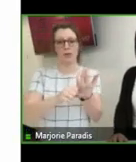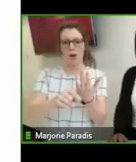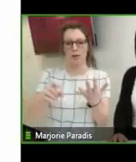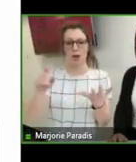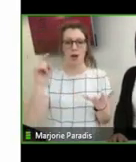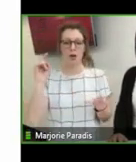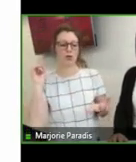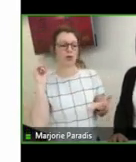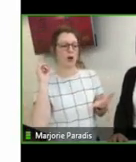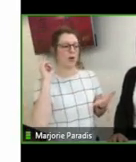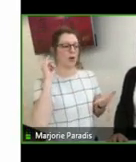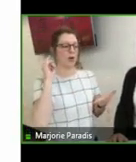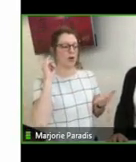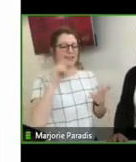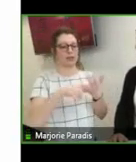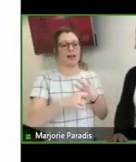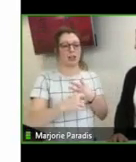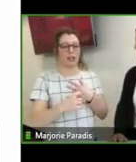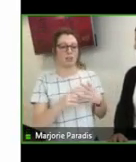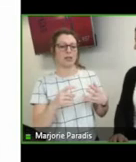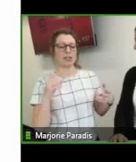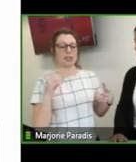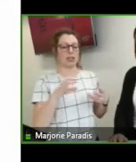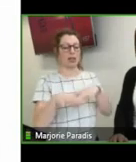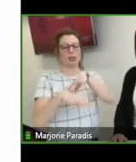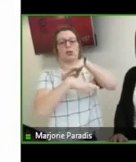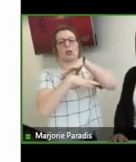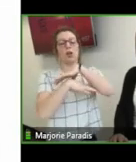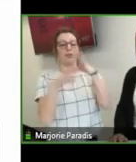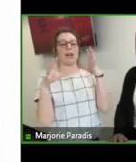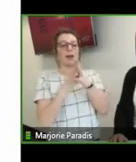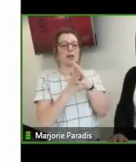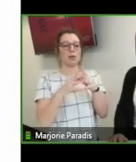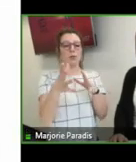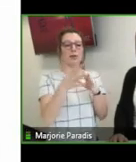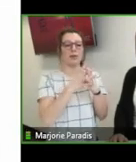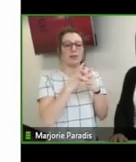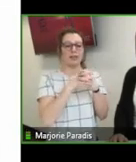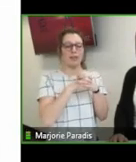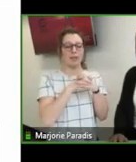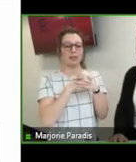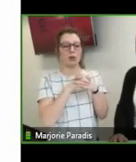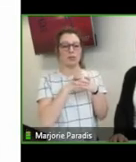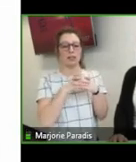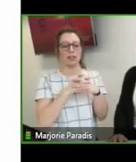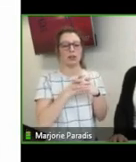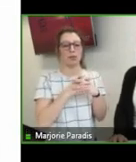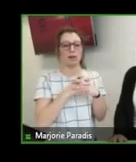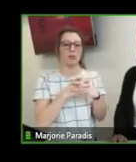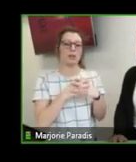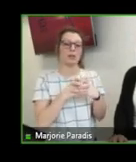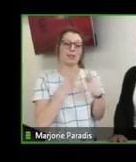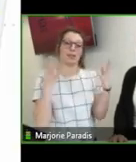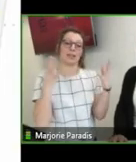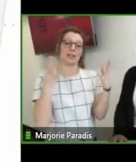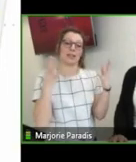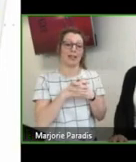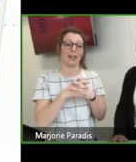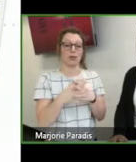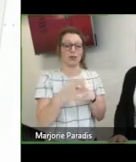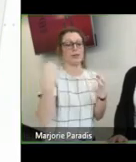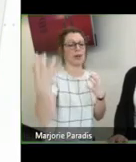les influenceurs, dont le traitement algorithmique, etc. Donc vraiment là, vous pouvez visiter la plateforme directement puis